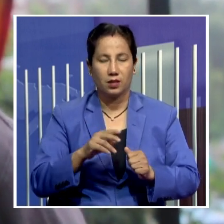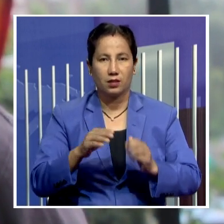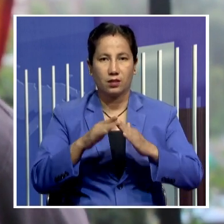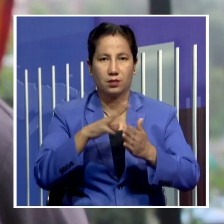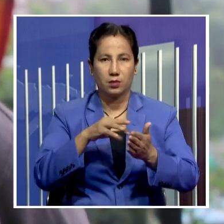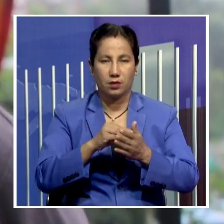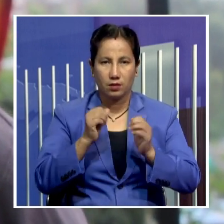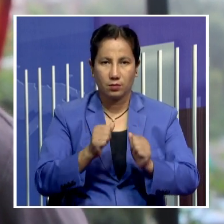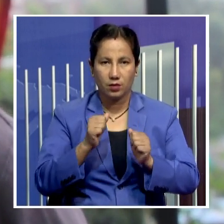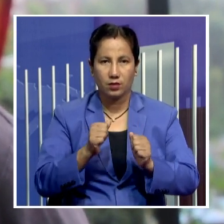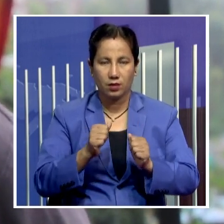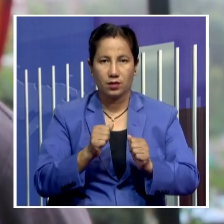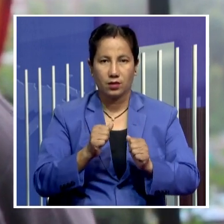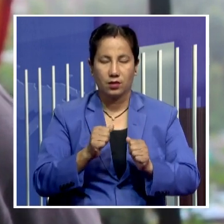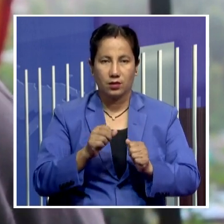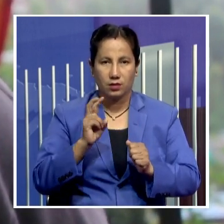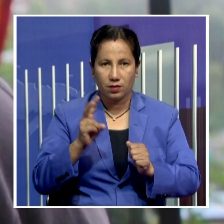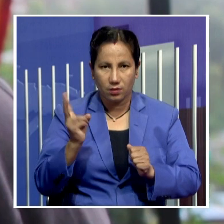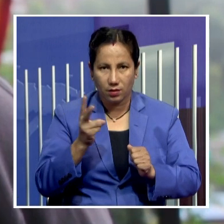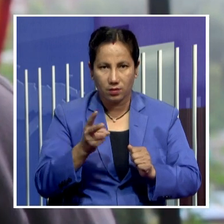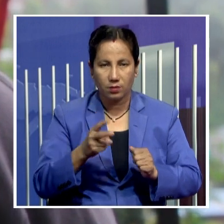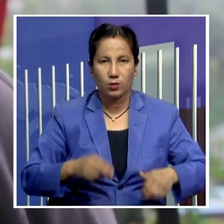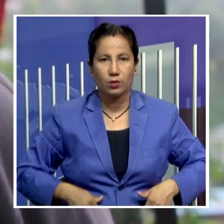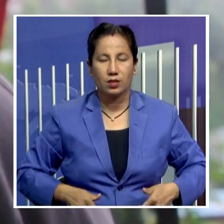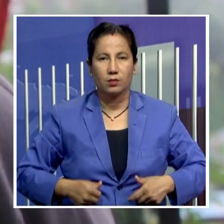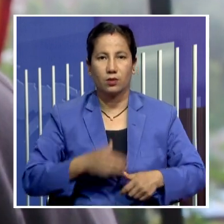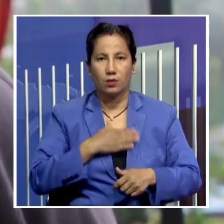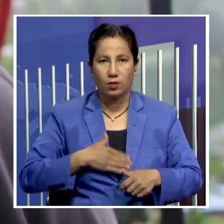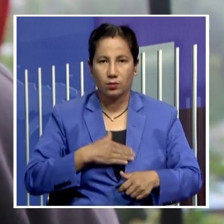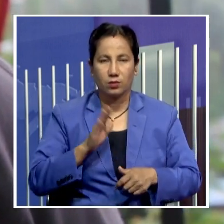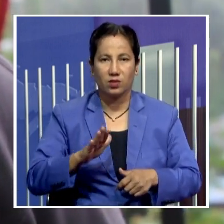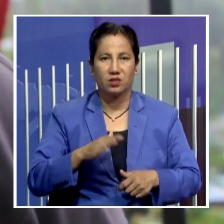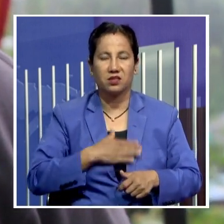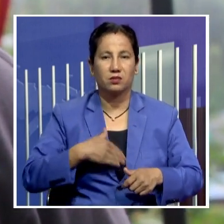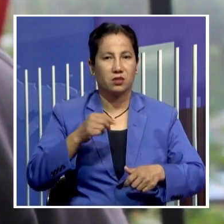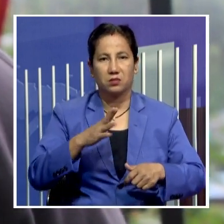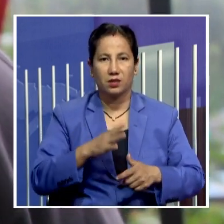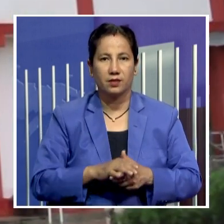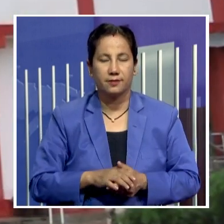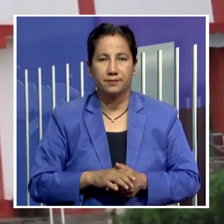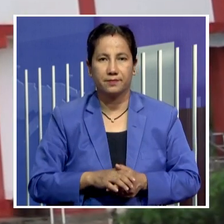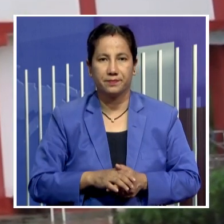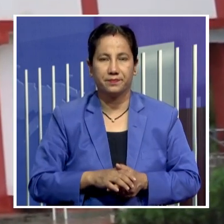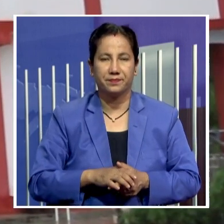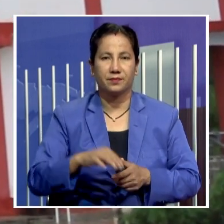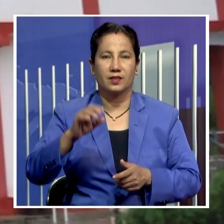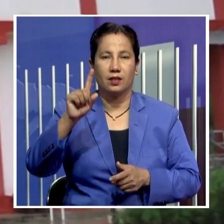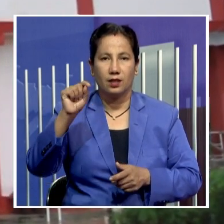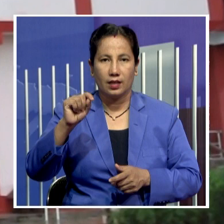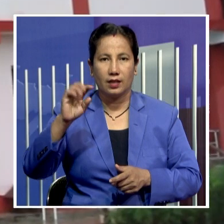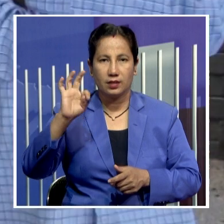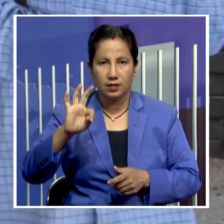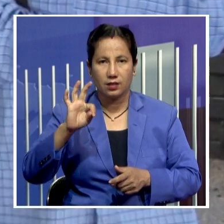परिवारमा बसेर जस्तो किसिमको चाडपर्वको अनुभूति हुन्छ, त्यो अनुभूति यहाँ गर्न सक्छौँ। आश्रममा देशका